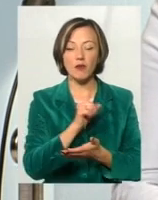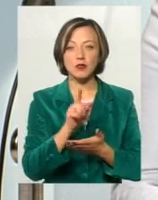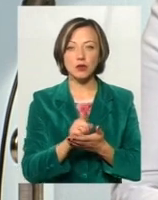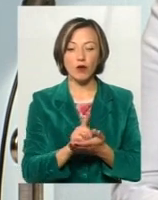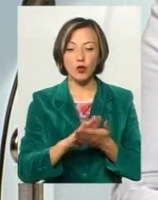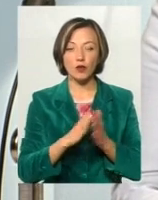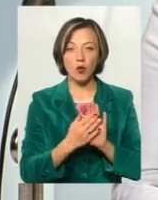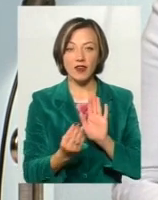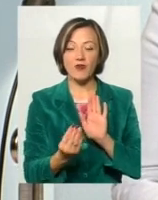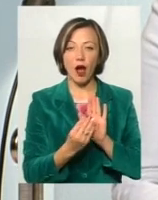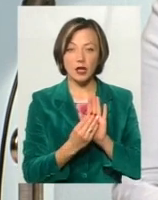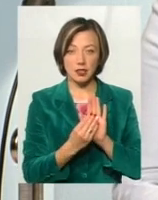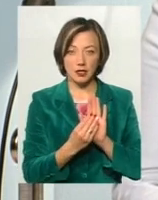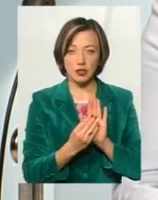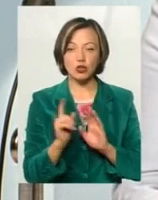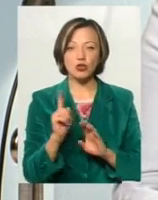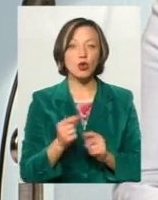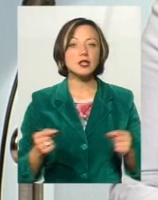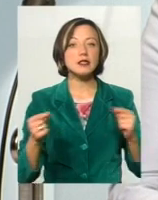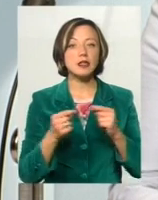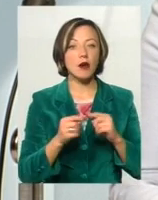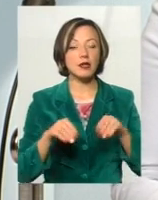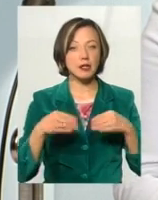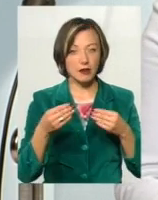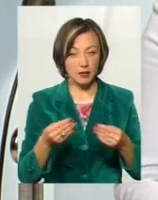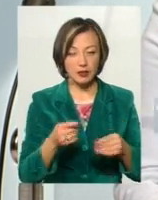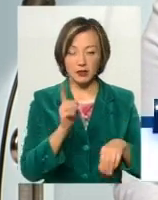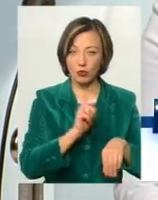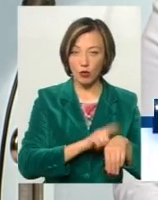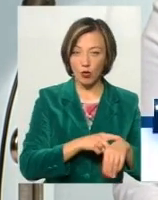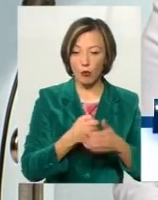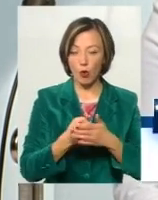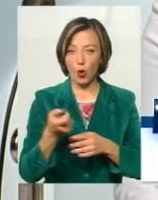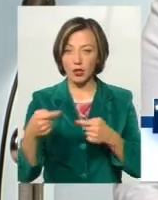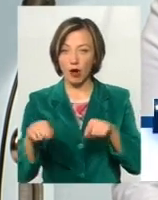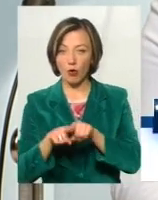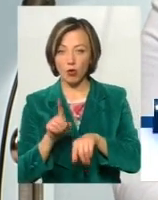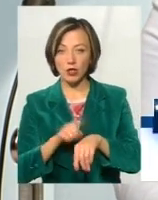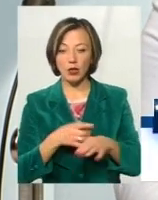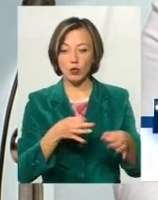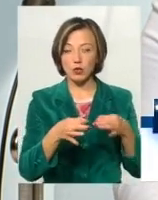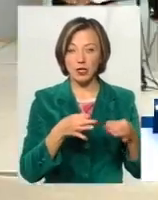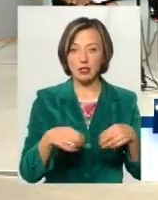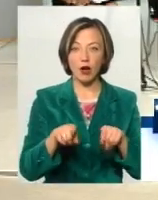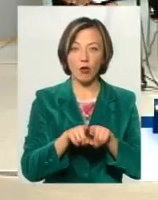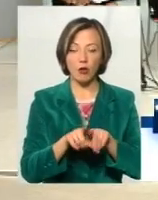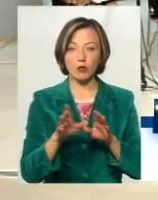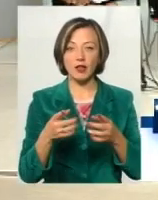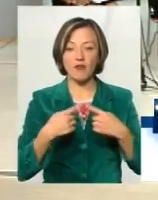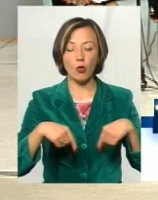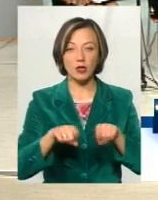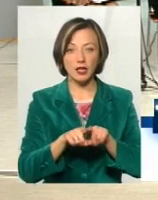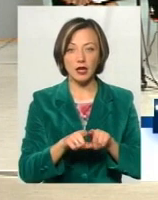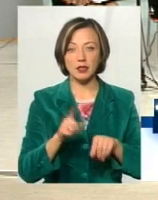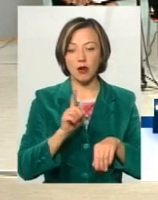у договорі вказаний, що саме буде надаватися. З такої по таку годину буде консультація, з такої по годину буде факультатив,